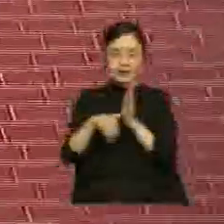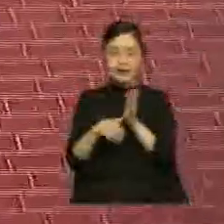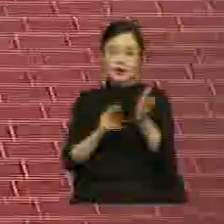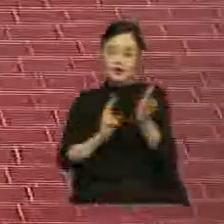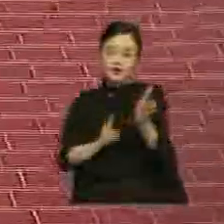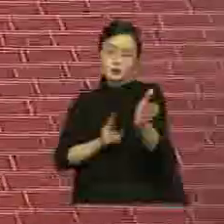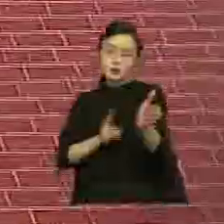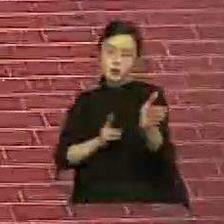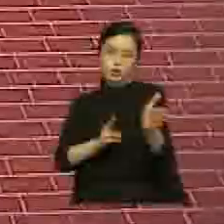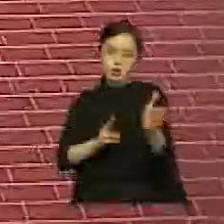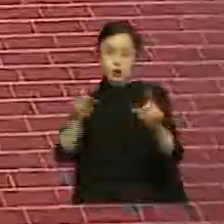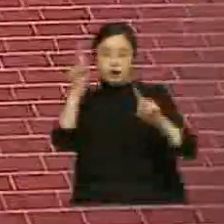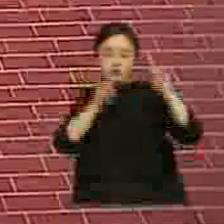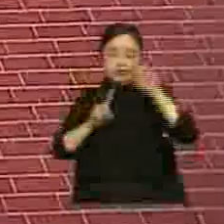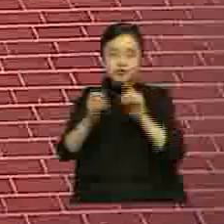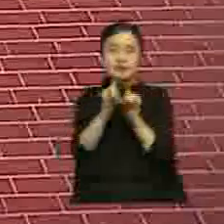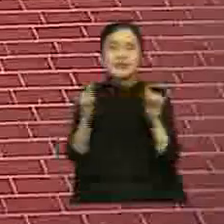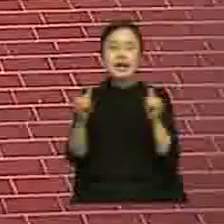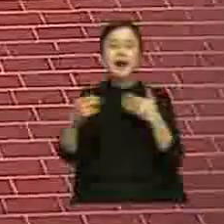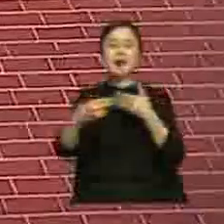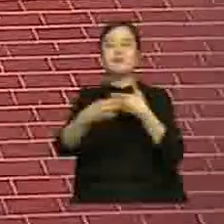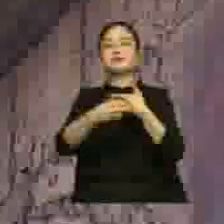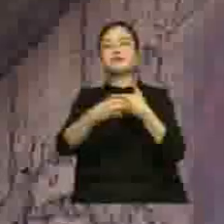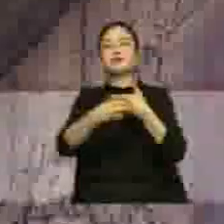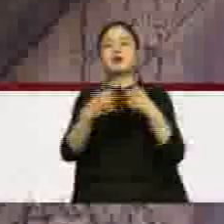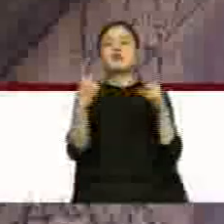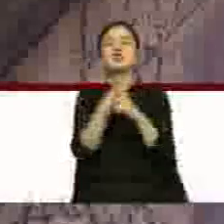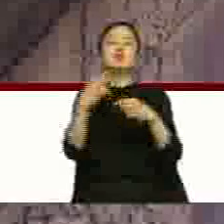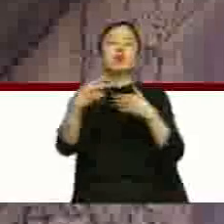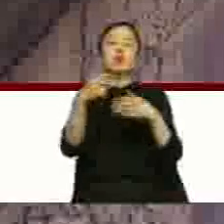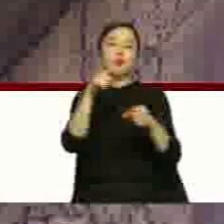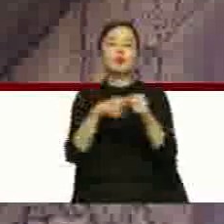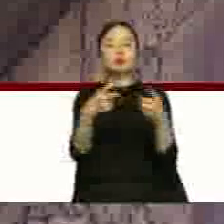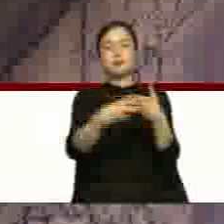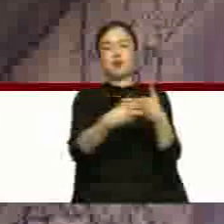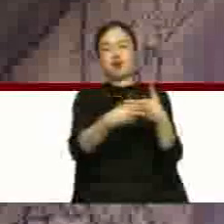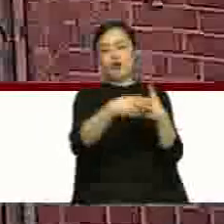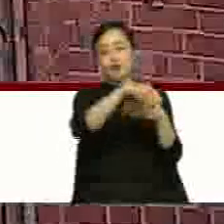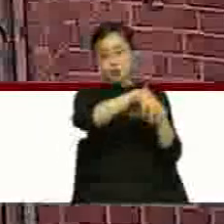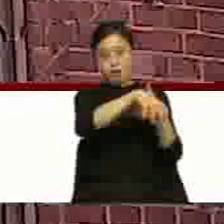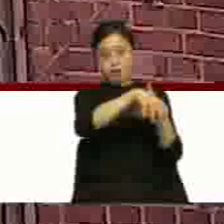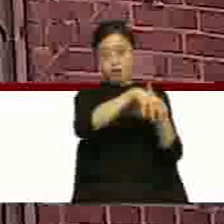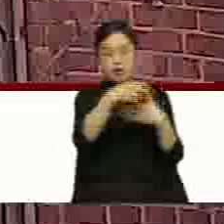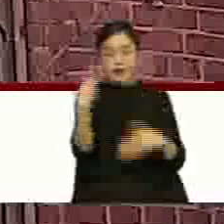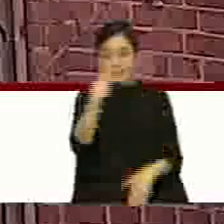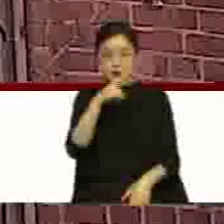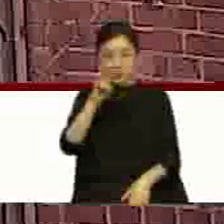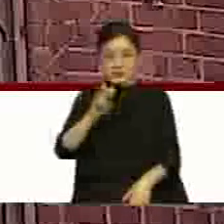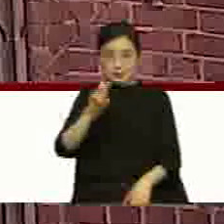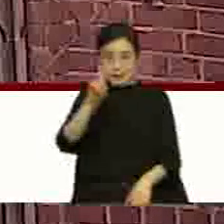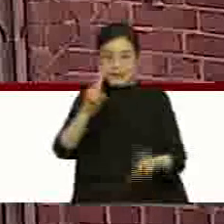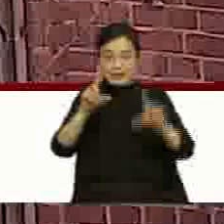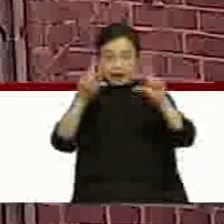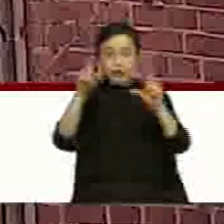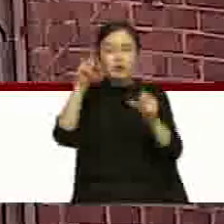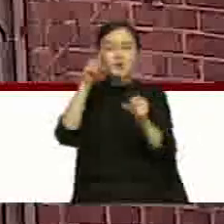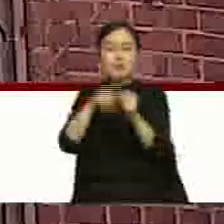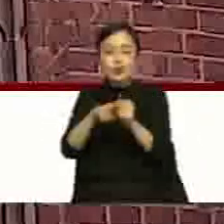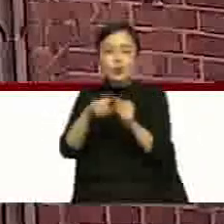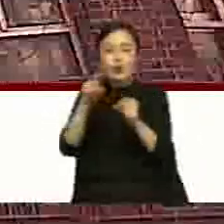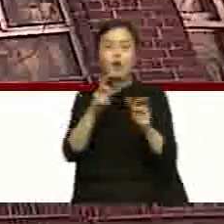위해 세운 겁니다. 구는 이 건물을 활용해 오는 2021년 말까지 용산 역사박물관을 만들